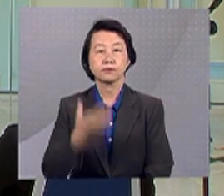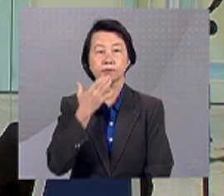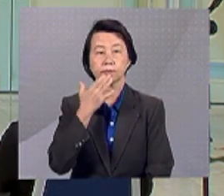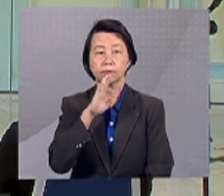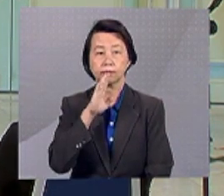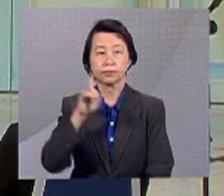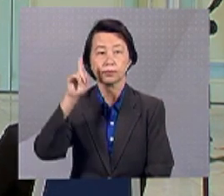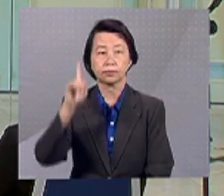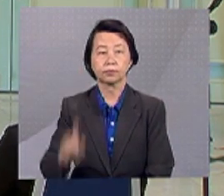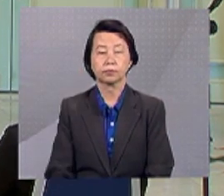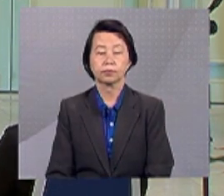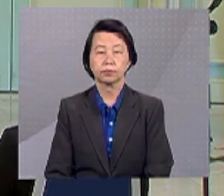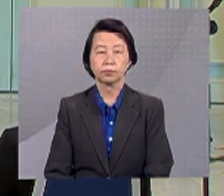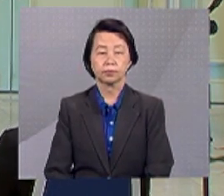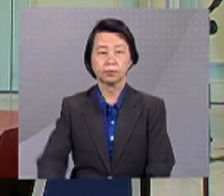Bismillahirrahmanirrahim.